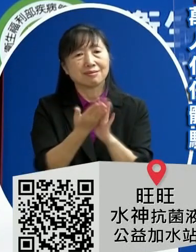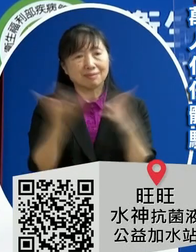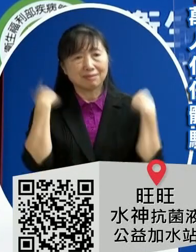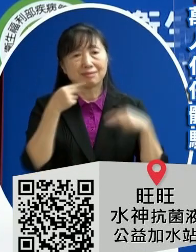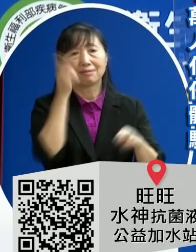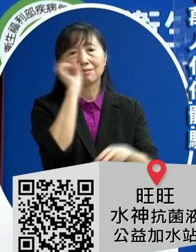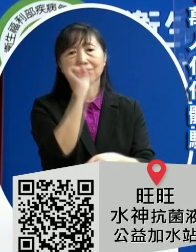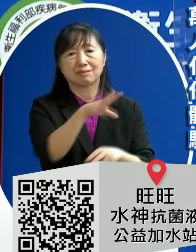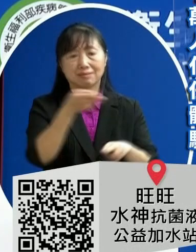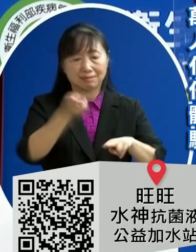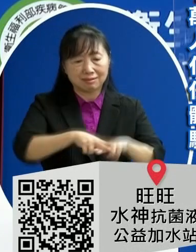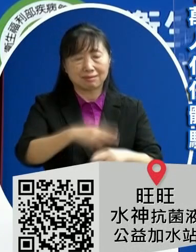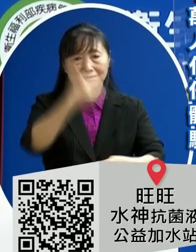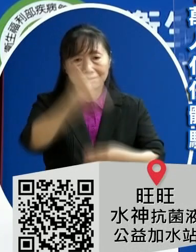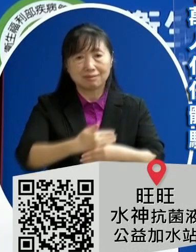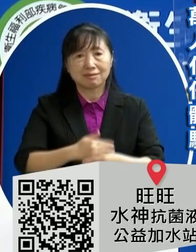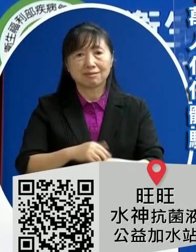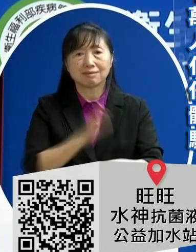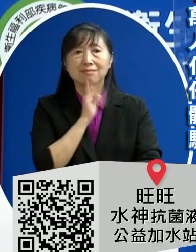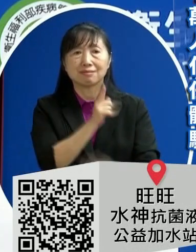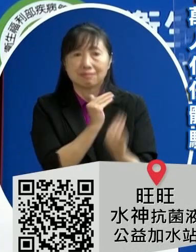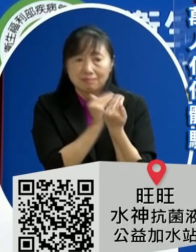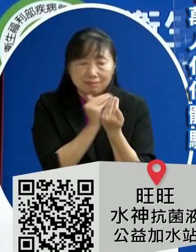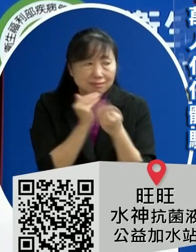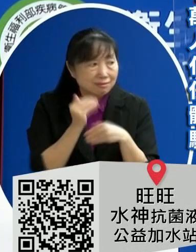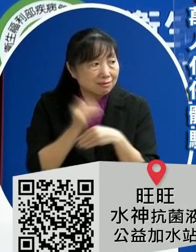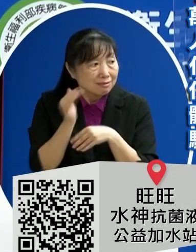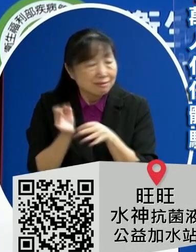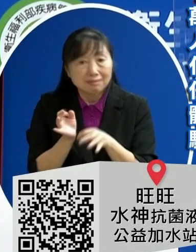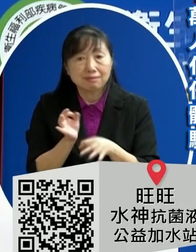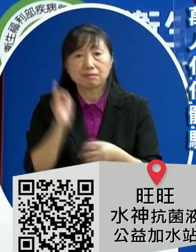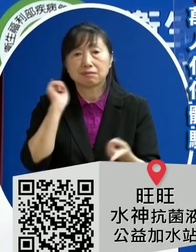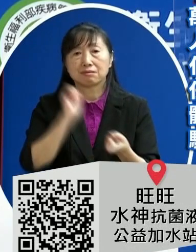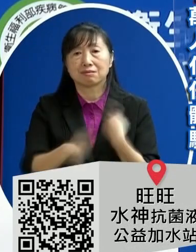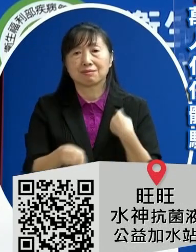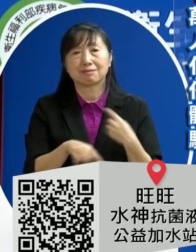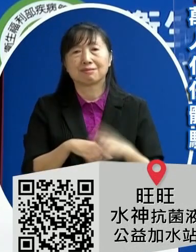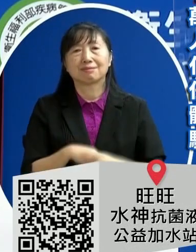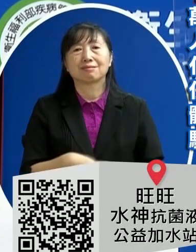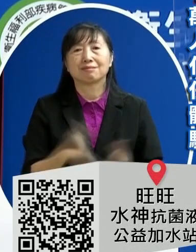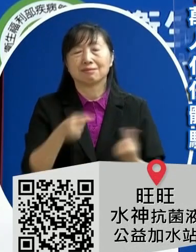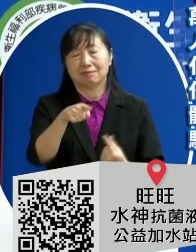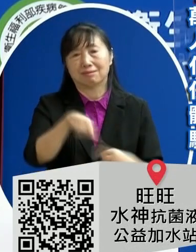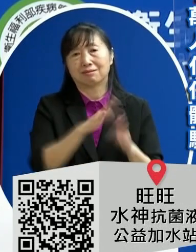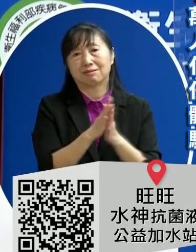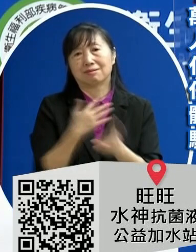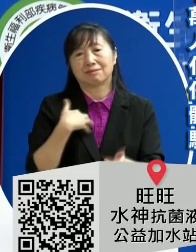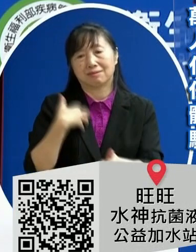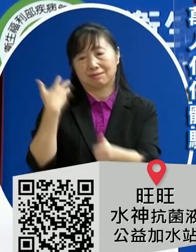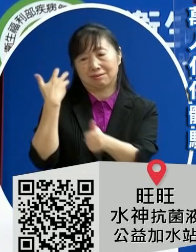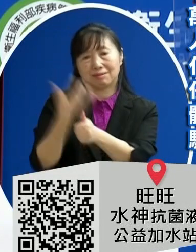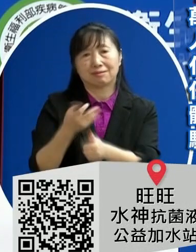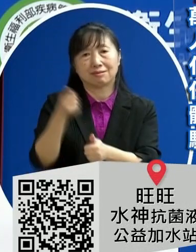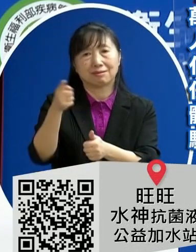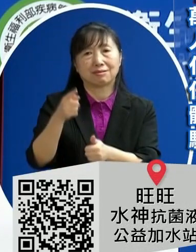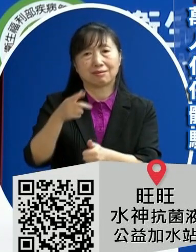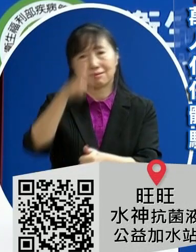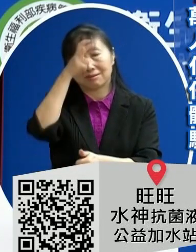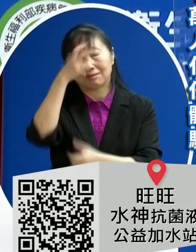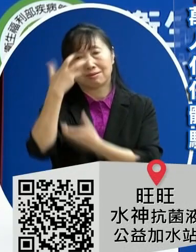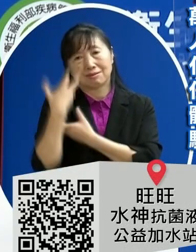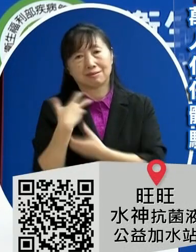还要偷偷的开，对不对？我觉得这都是加重我们整个社会的一个负担